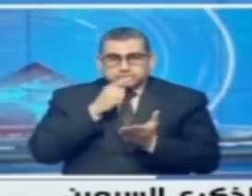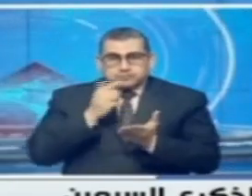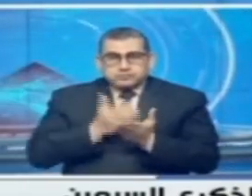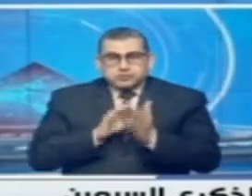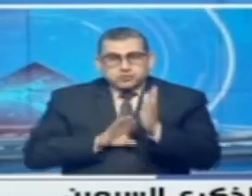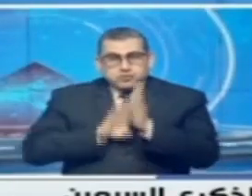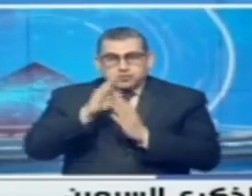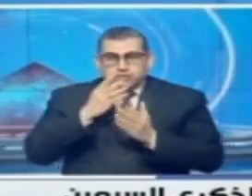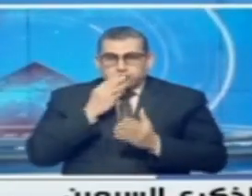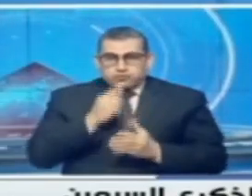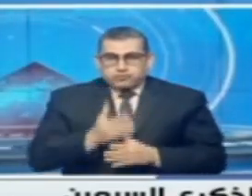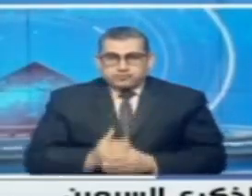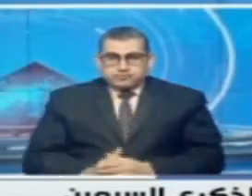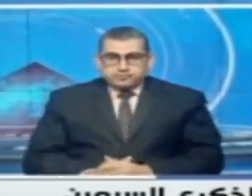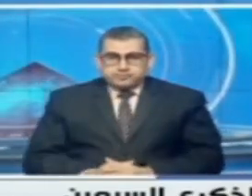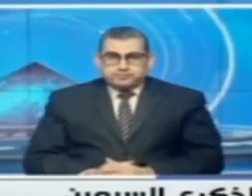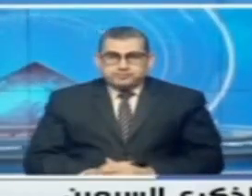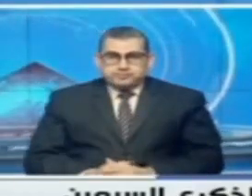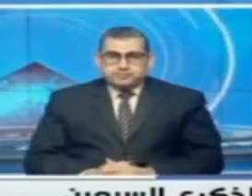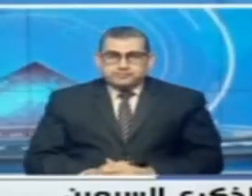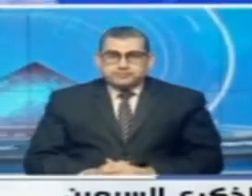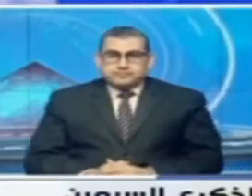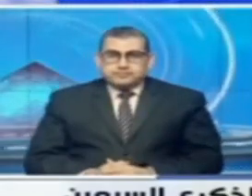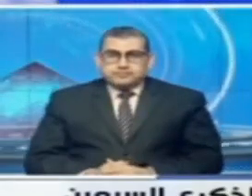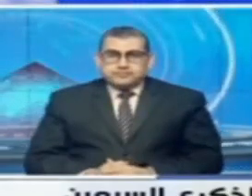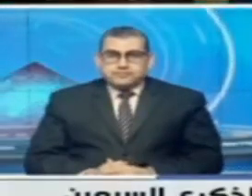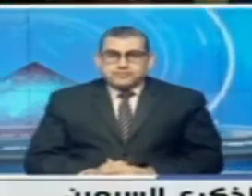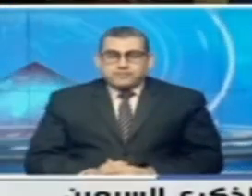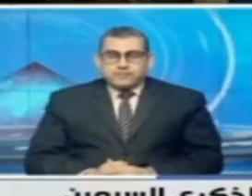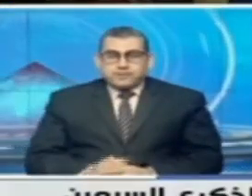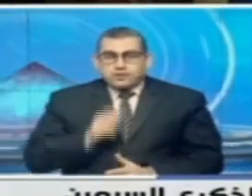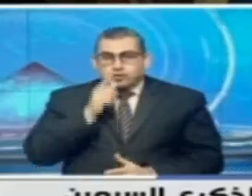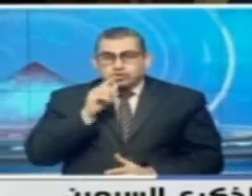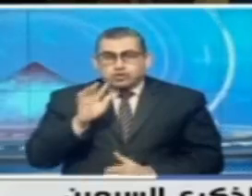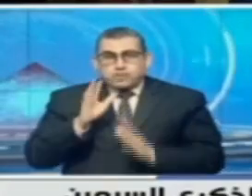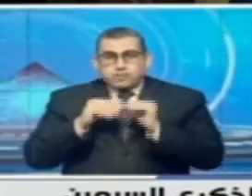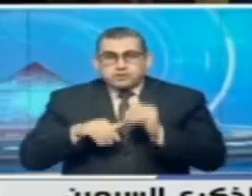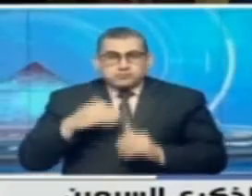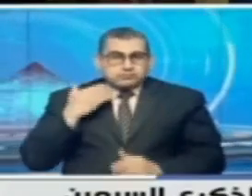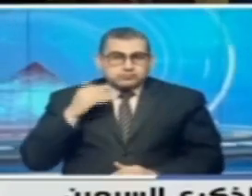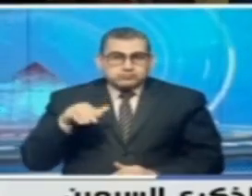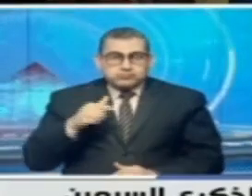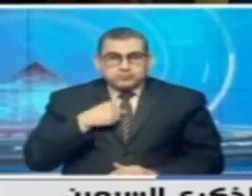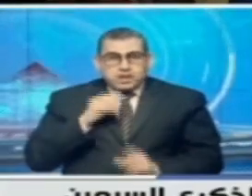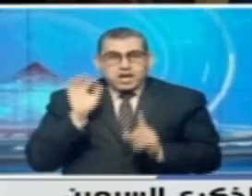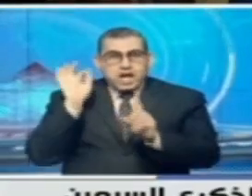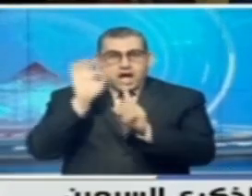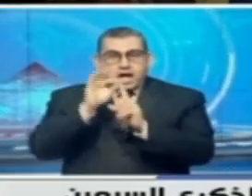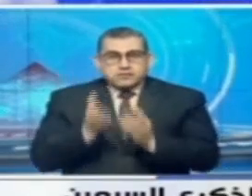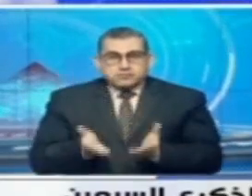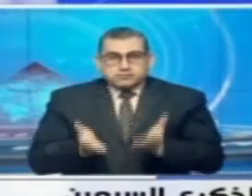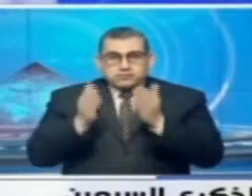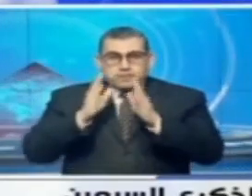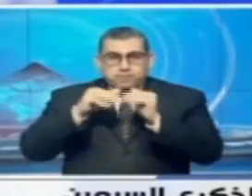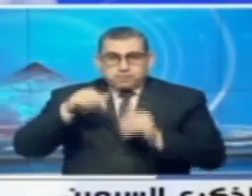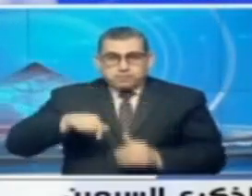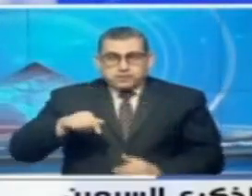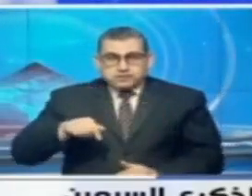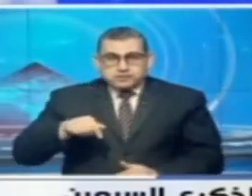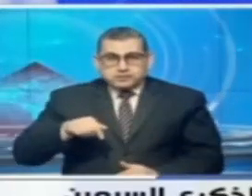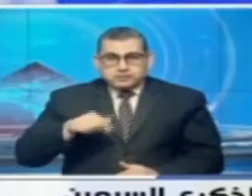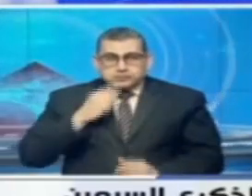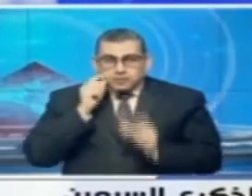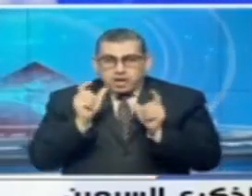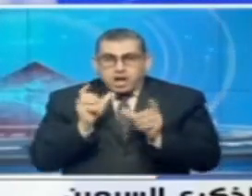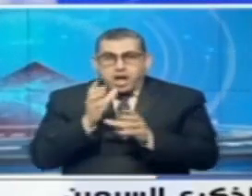في طريق التنمية. شعب مصر العظيم، إن الغاية الأسمى للدولة هي